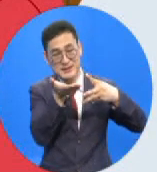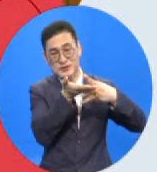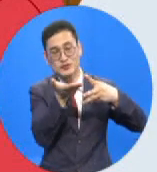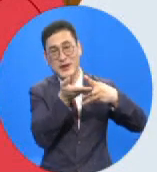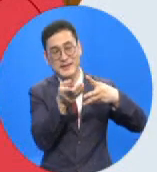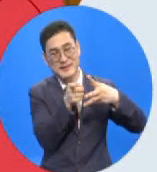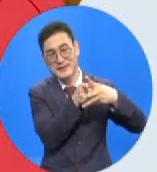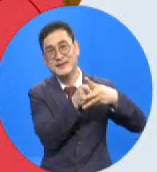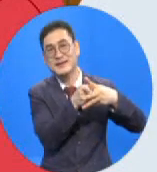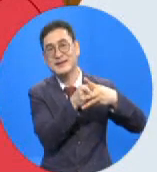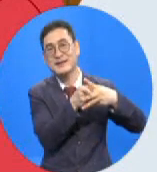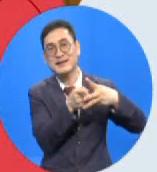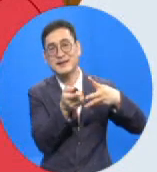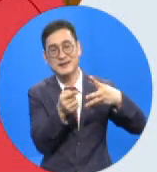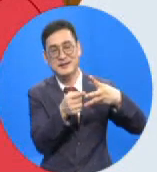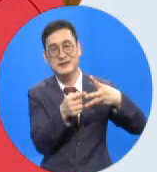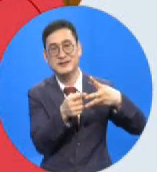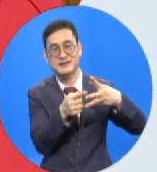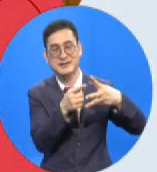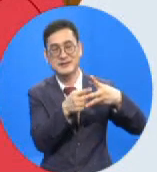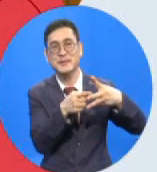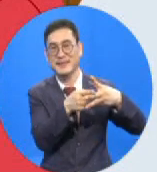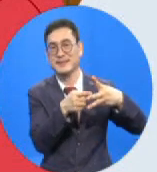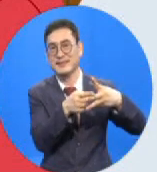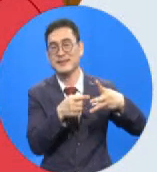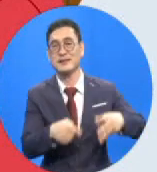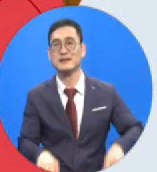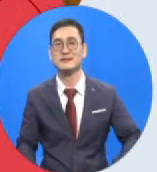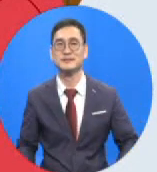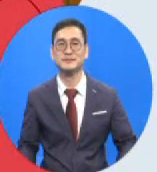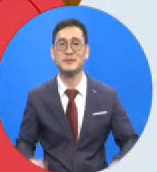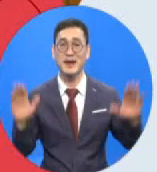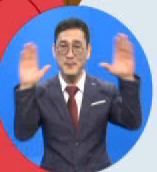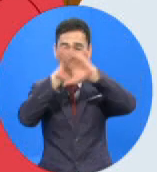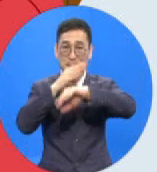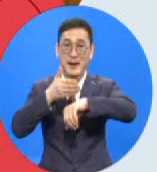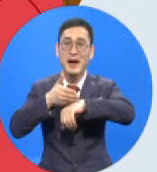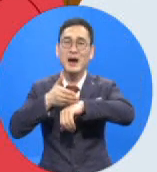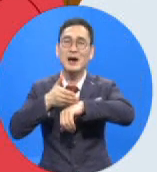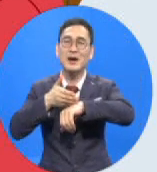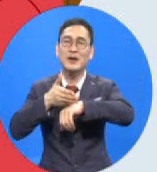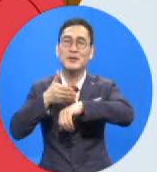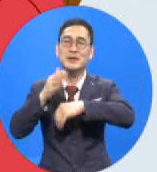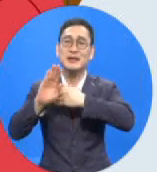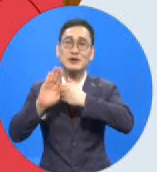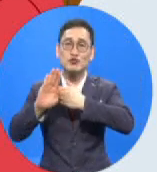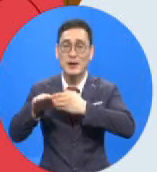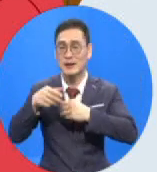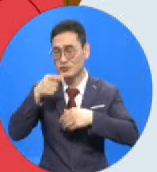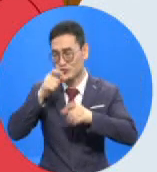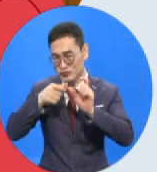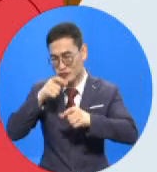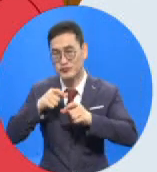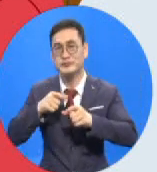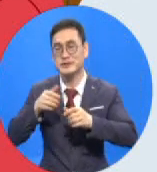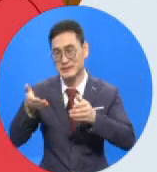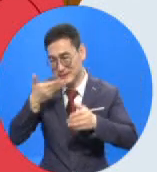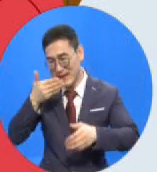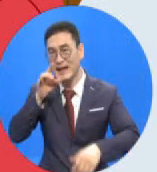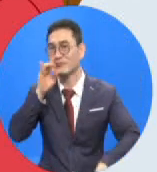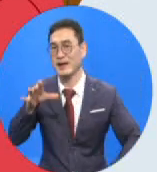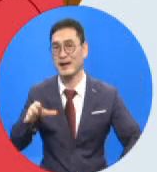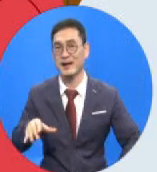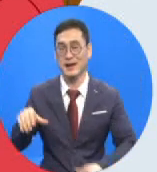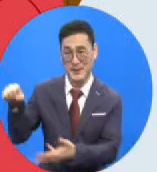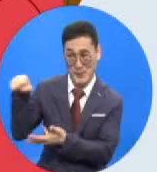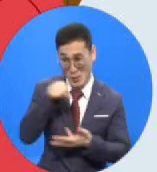보시면 일단 당 9시 이후에는 식당이고 쓸 때 그 매장 내에서는 식사가 안되구요 5 포장이나 배달은 가능하다고